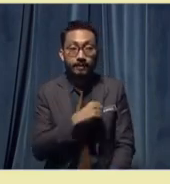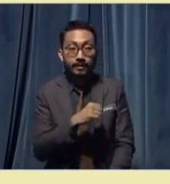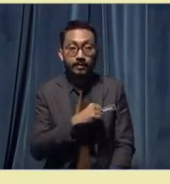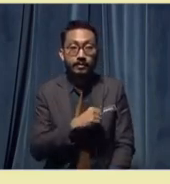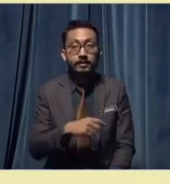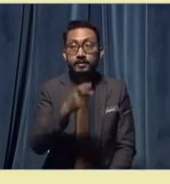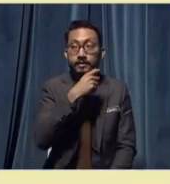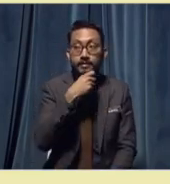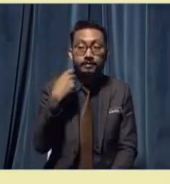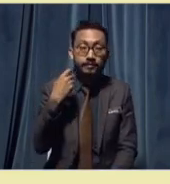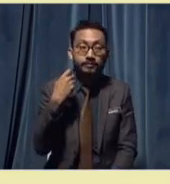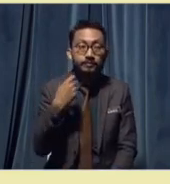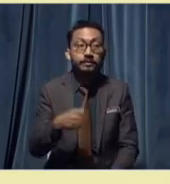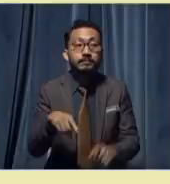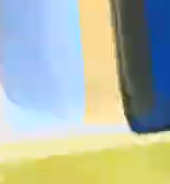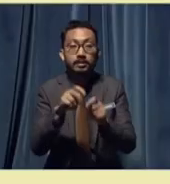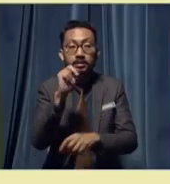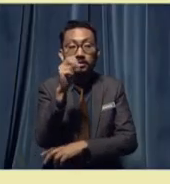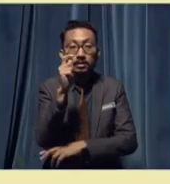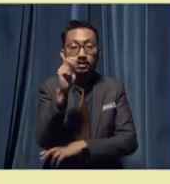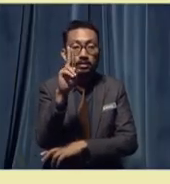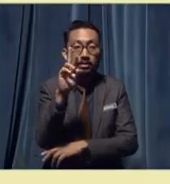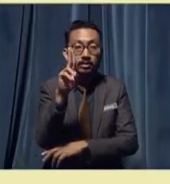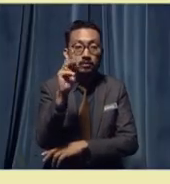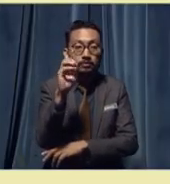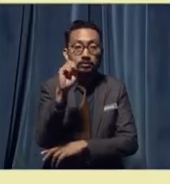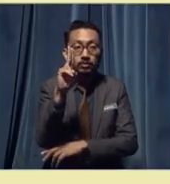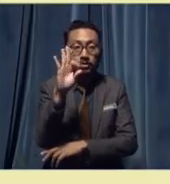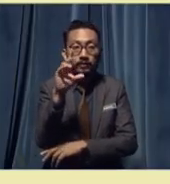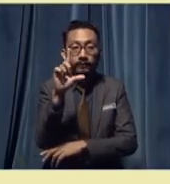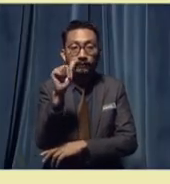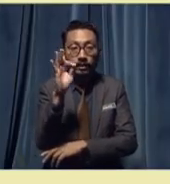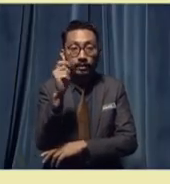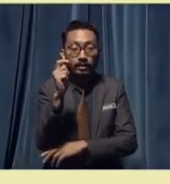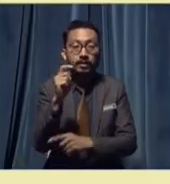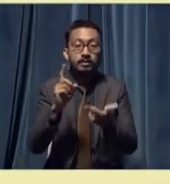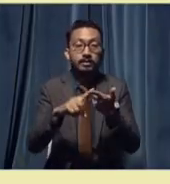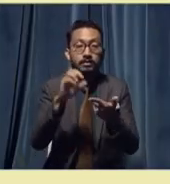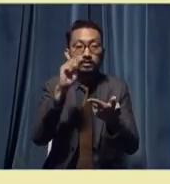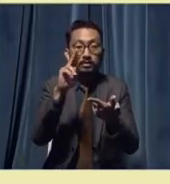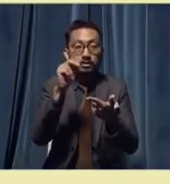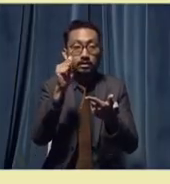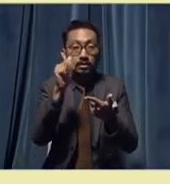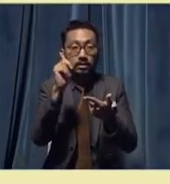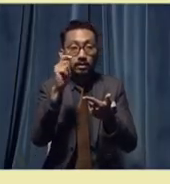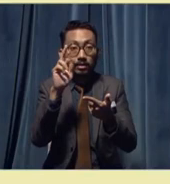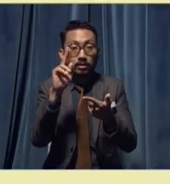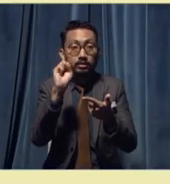Ketiga, sebagai ejen pengering seperti natrium